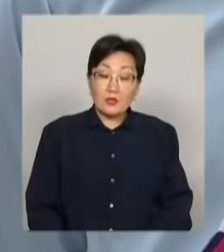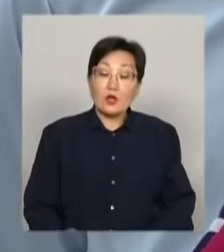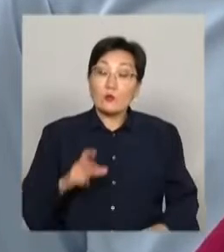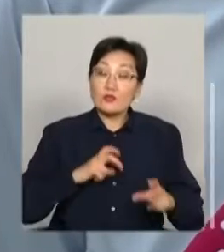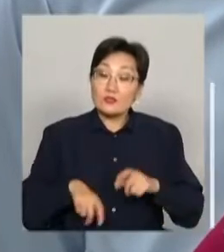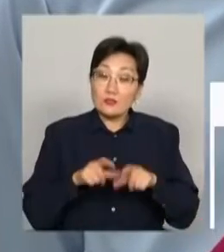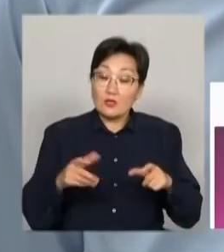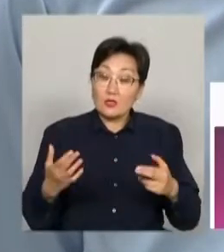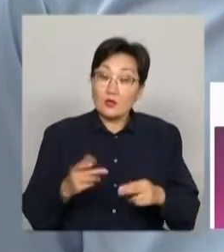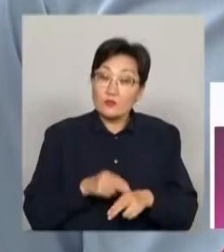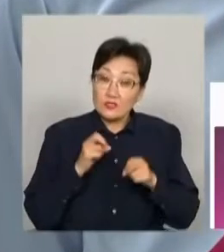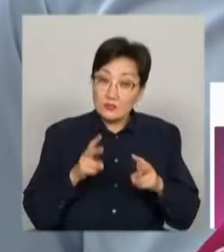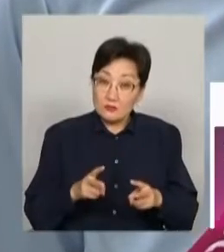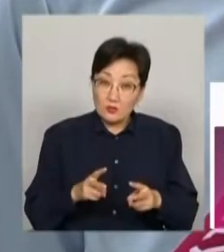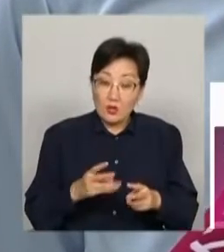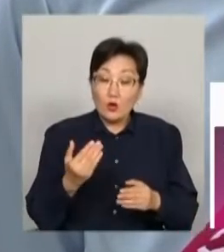Студенттердің қазір қауіпсіздігін,